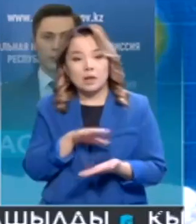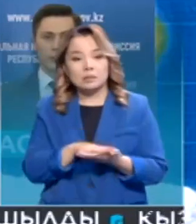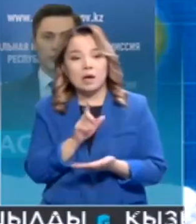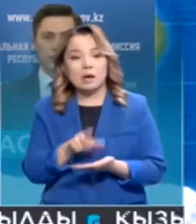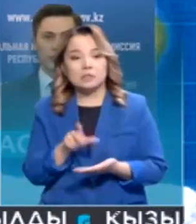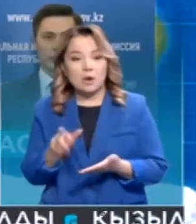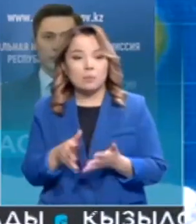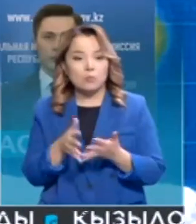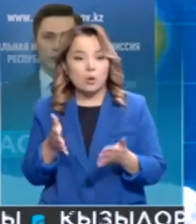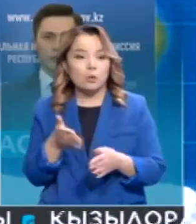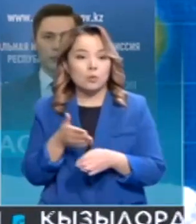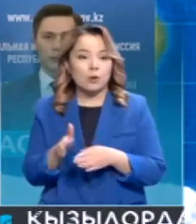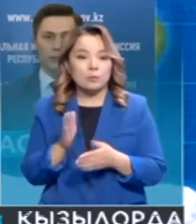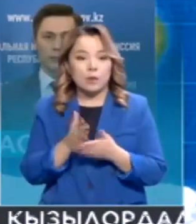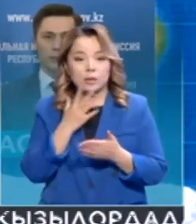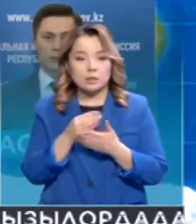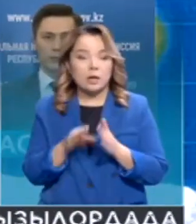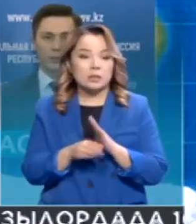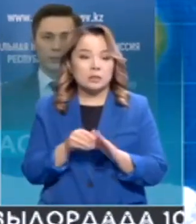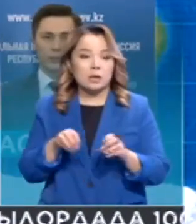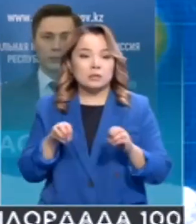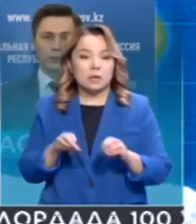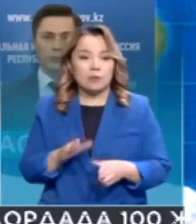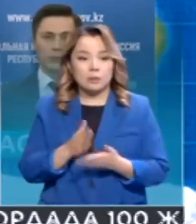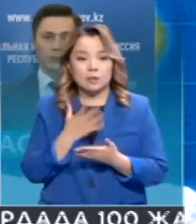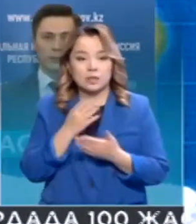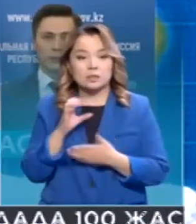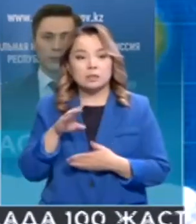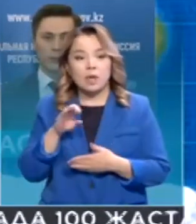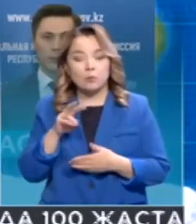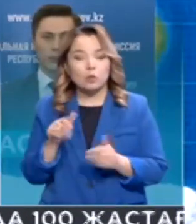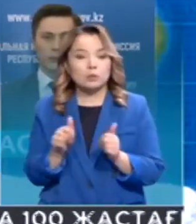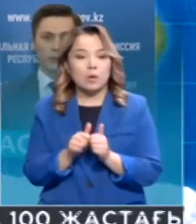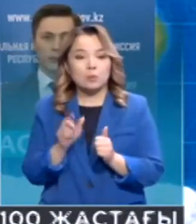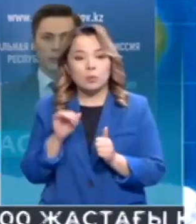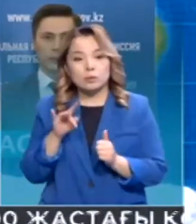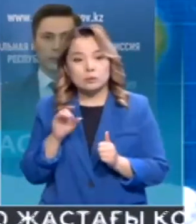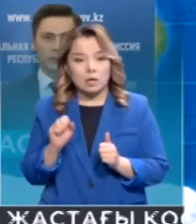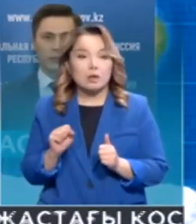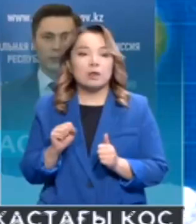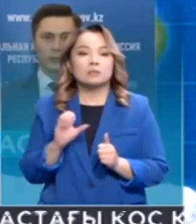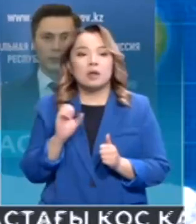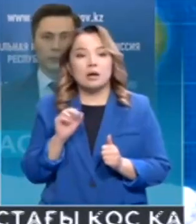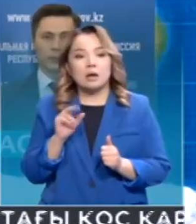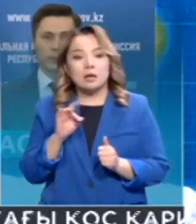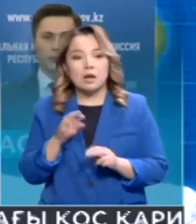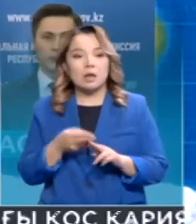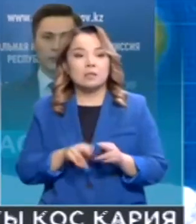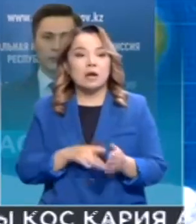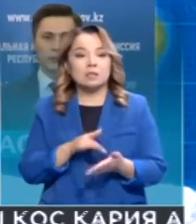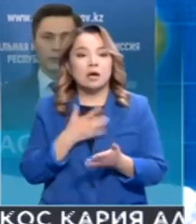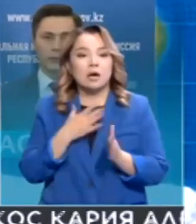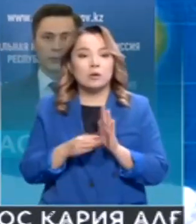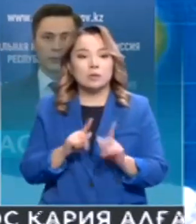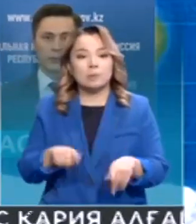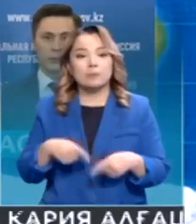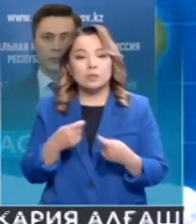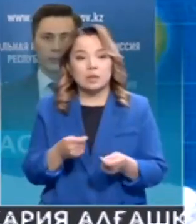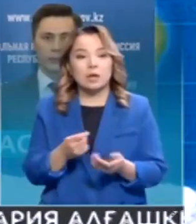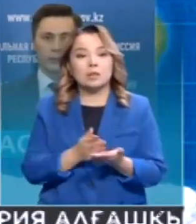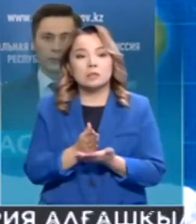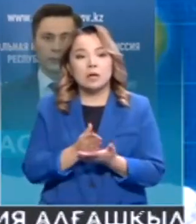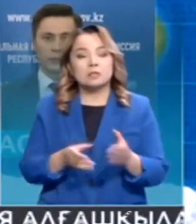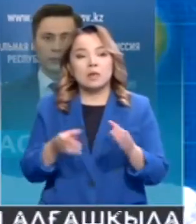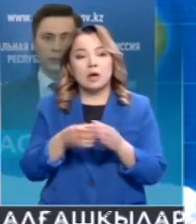азаматтардың басым көпшілігі өз таңдауын жасап үлгерді. Стамбулға көршілес Бурса, Сакария қалаларынан да дауыс берушілер арнайы келіп саяси